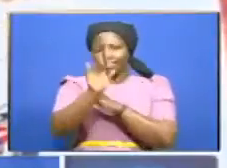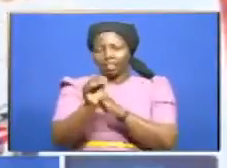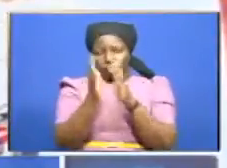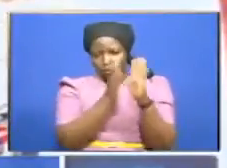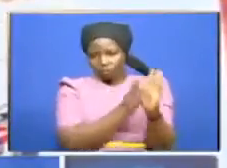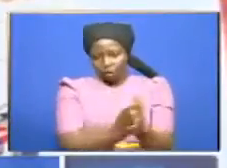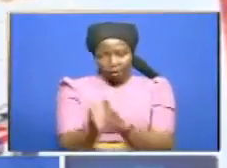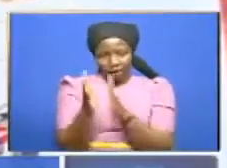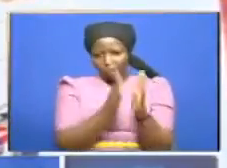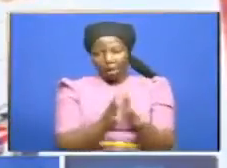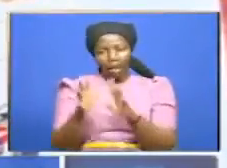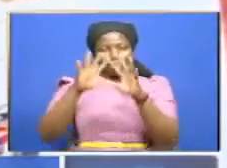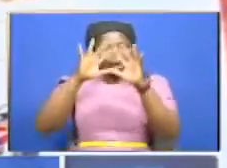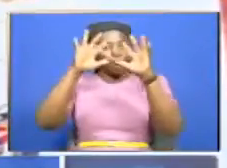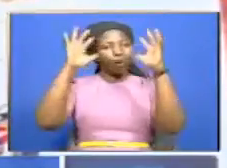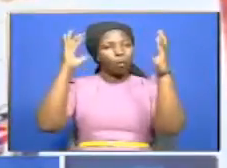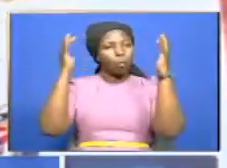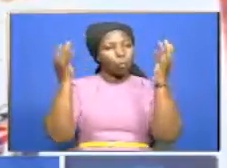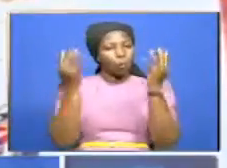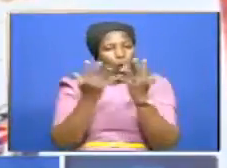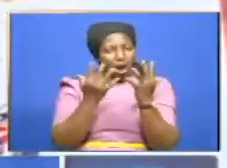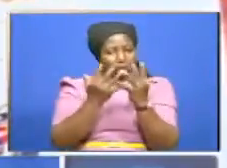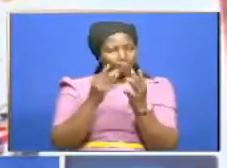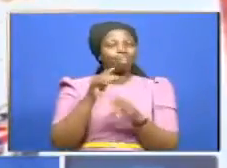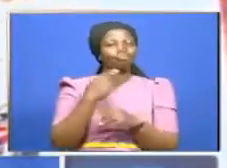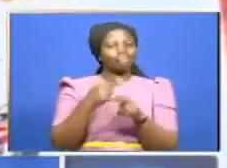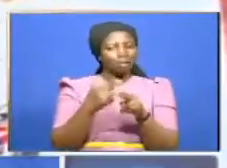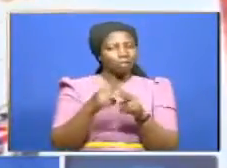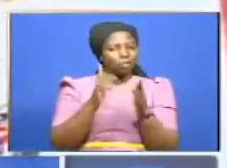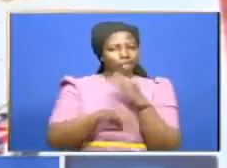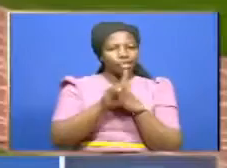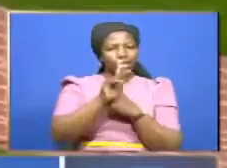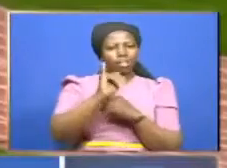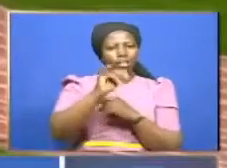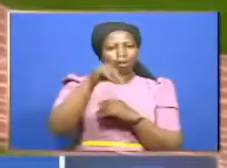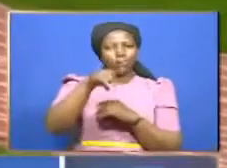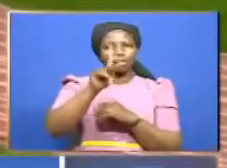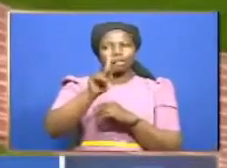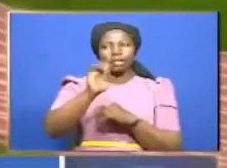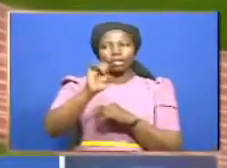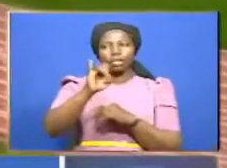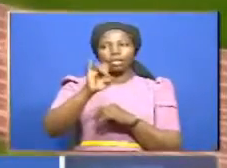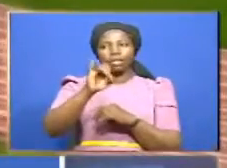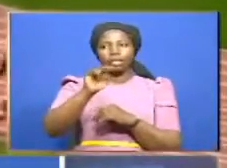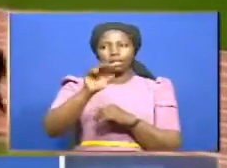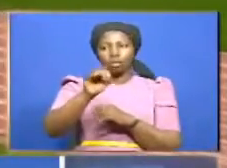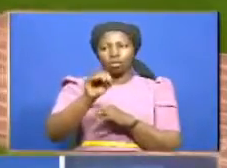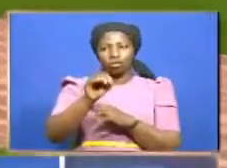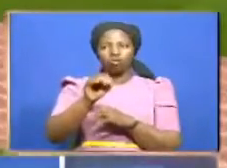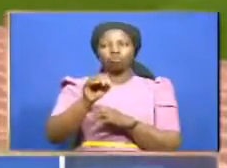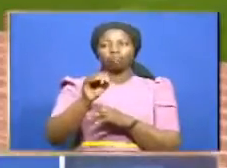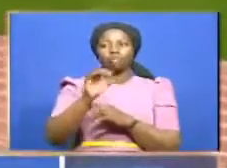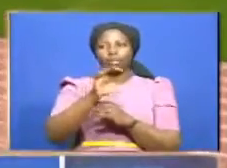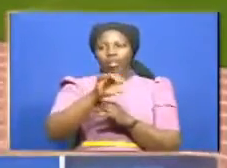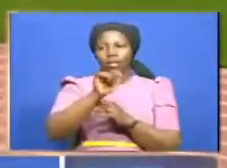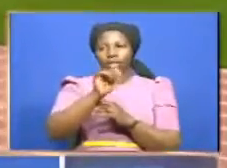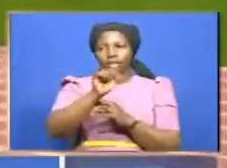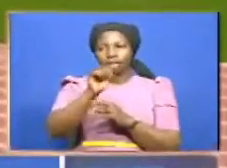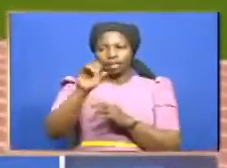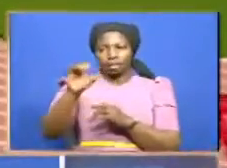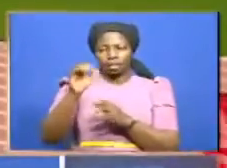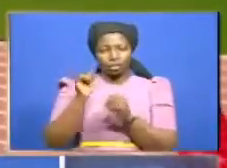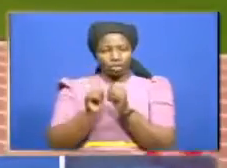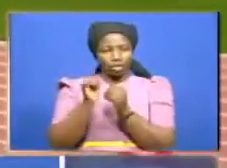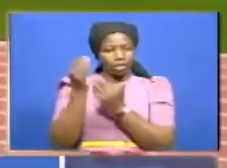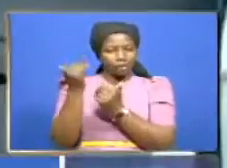ya msururu wa dunia maarufu Kipkeino Classic Continental Tour, ambayo yameratibiwa kuandaliwa tarehe 3 mwezi ujao. Mashindano